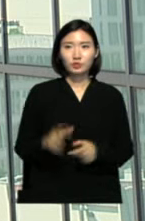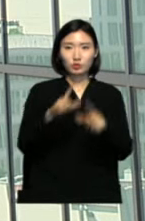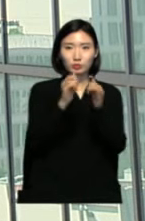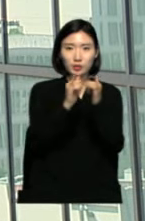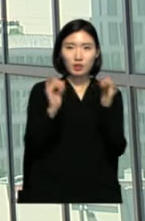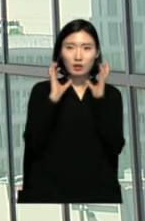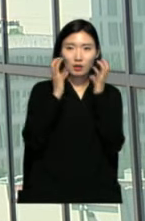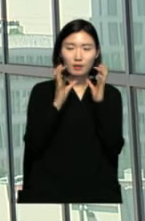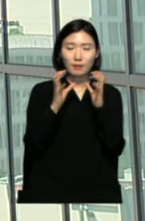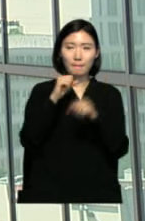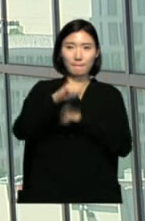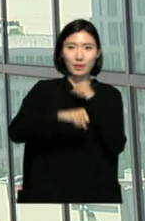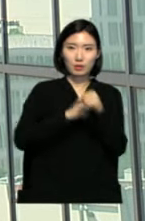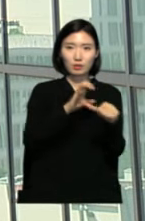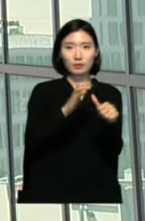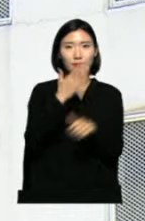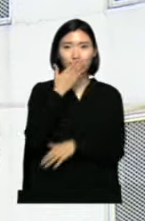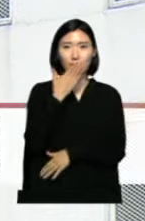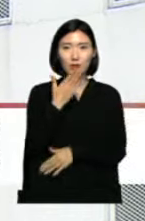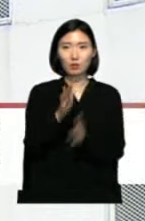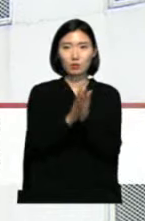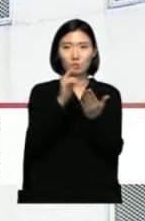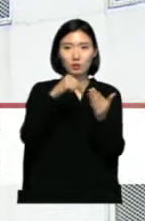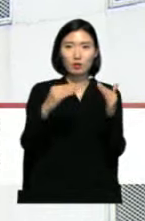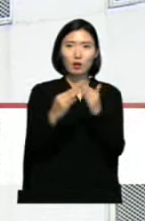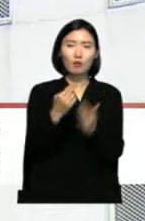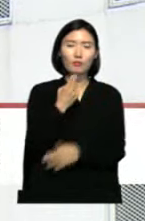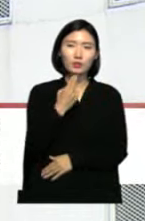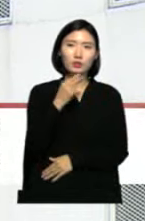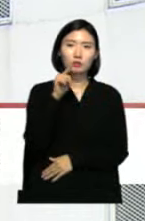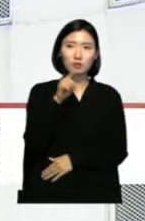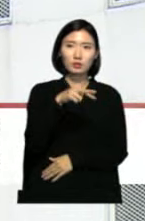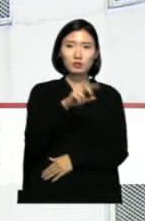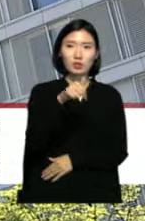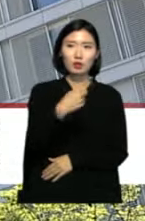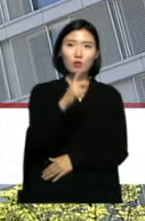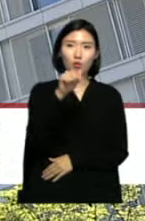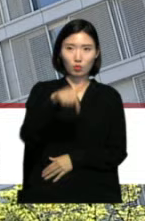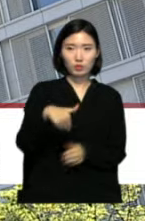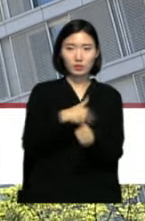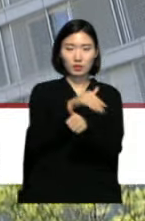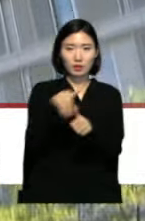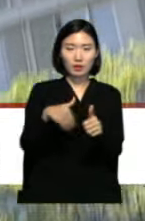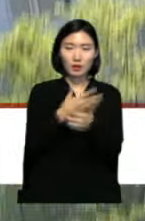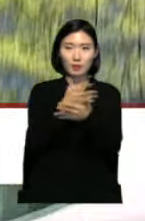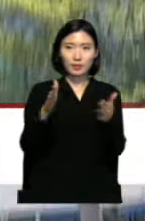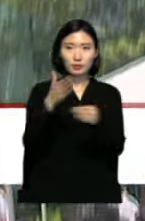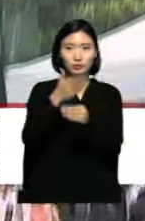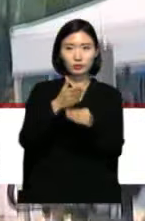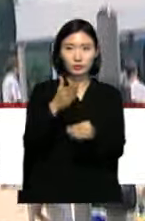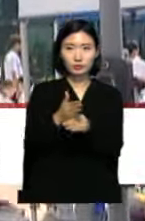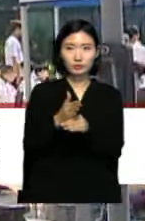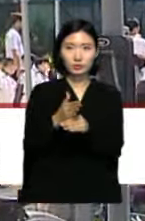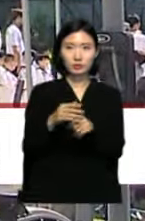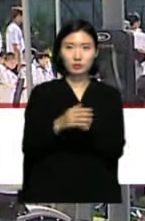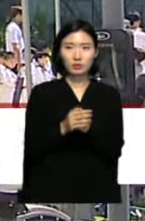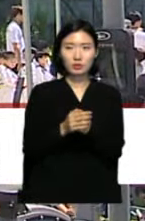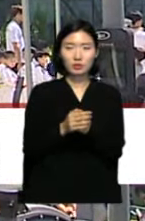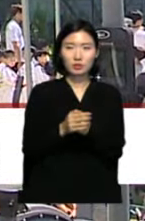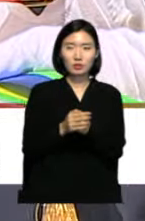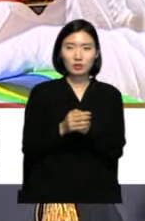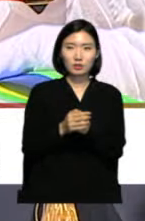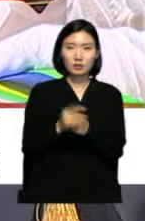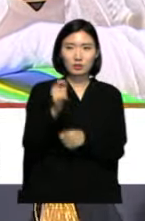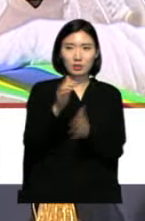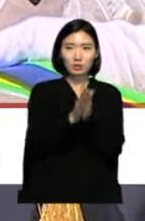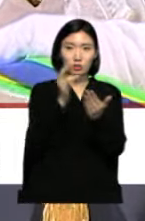주민과 아이들이 마음껏 이용할 수 있는 도서관 하나 없는 게 세곡동의 현실. 아파트 한가운데에는 첫 돌에 맞춰